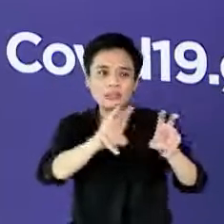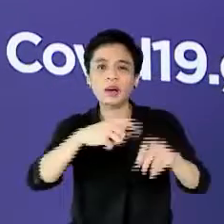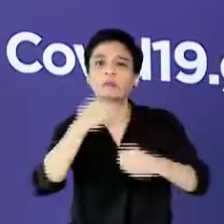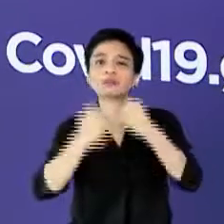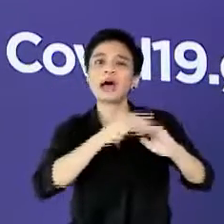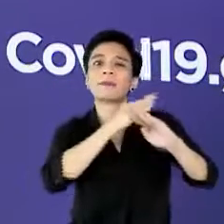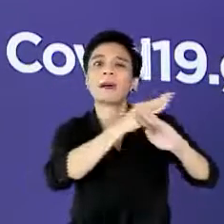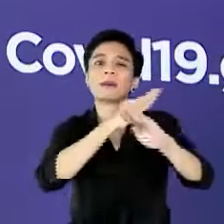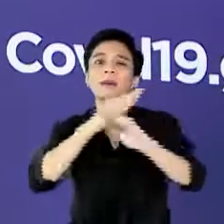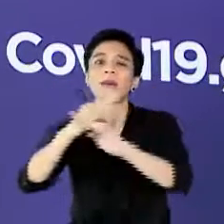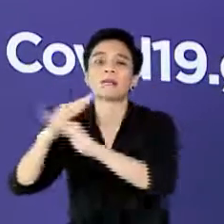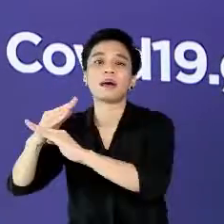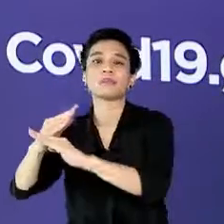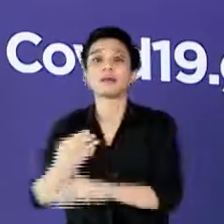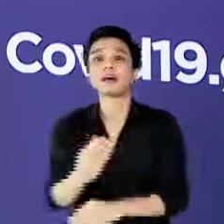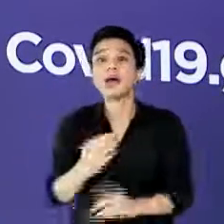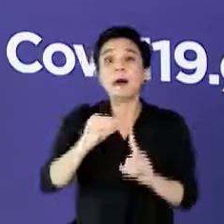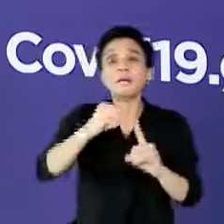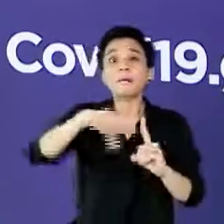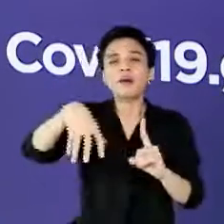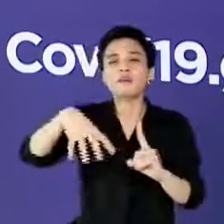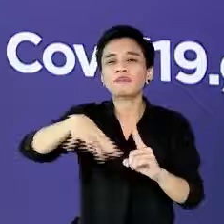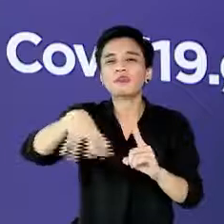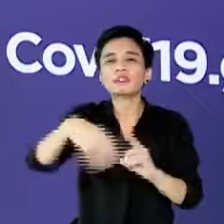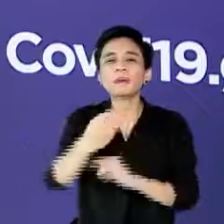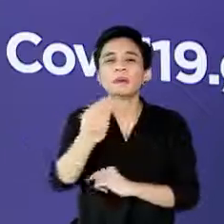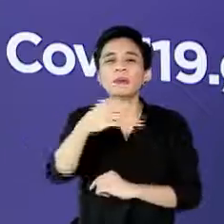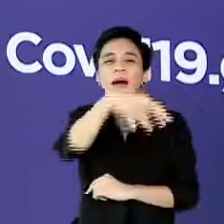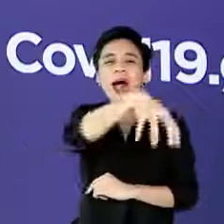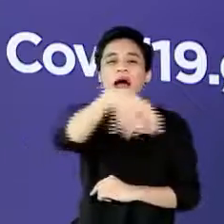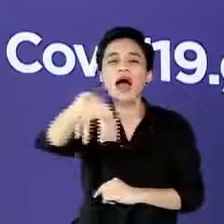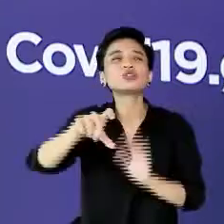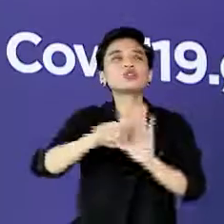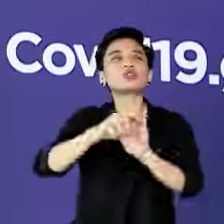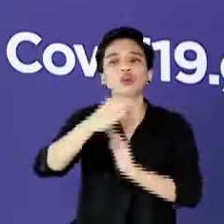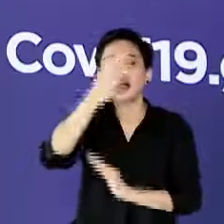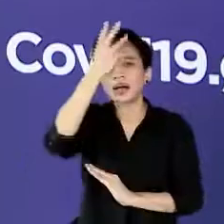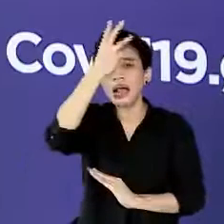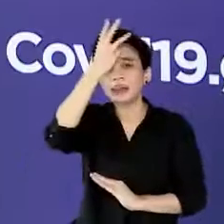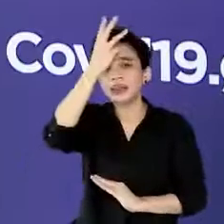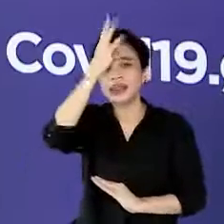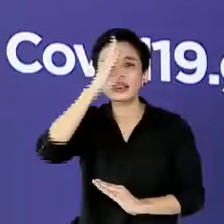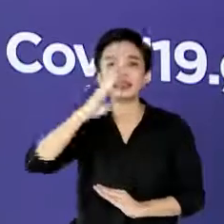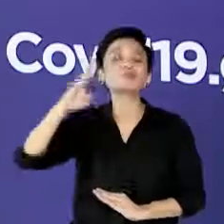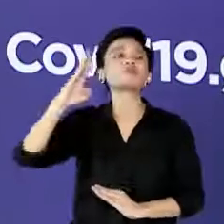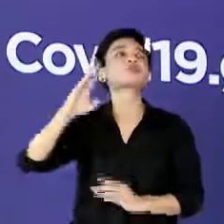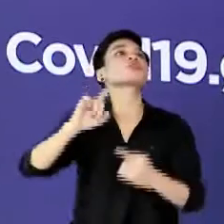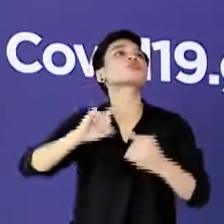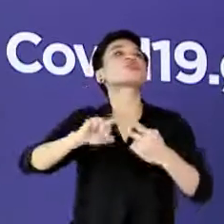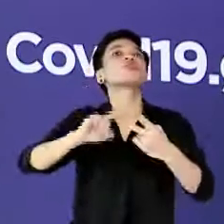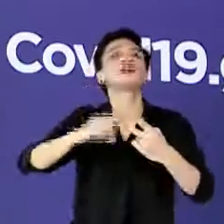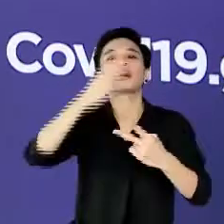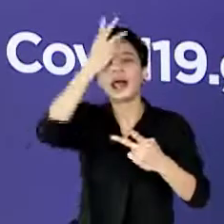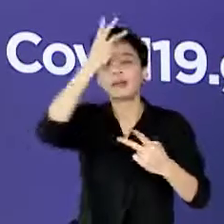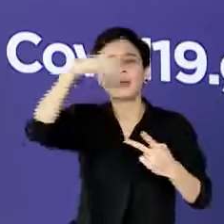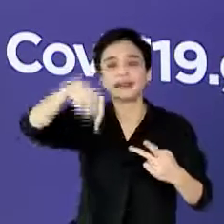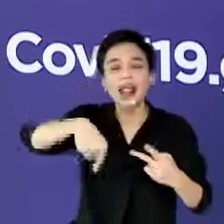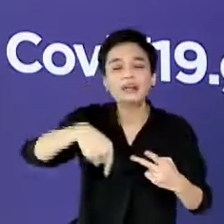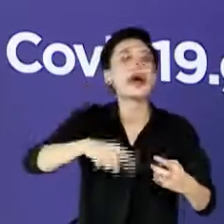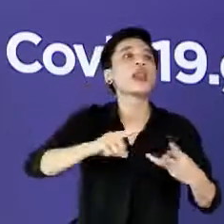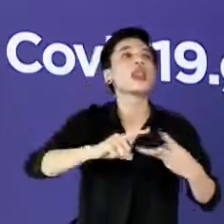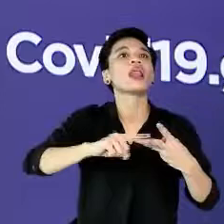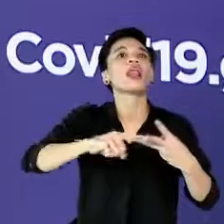itu sangat baik sampai hari ini seperti Kalimantan Timur enggak Kalimantan selatansulawesi